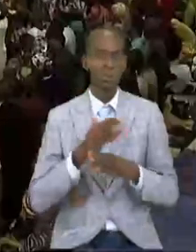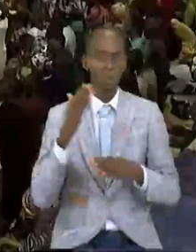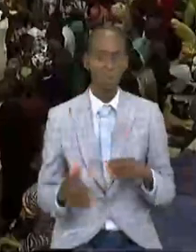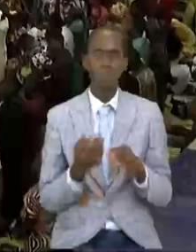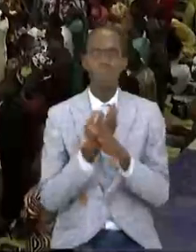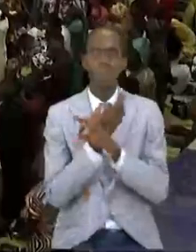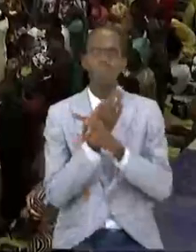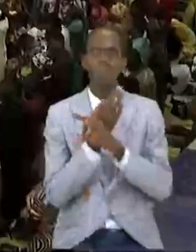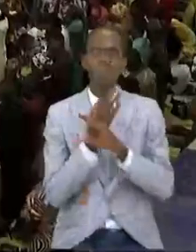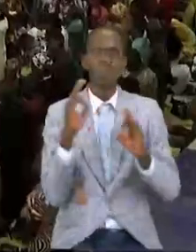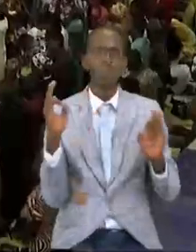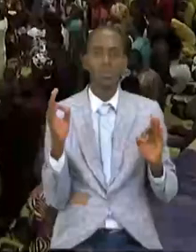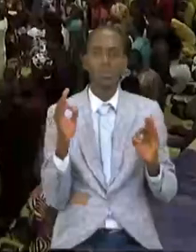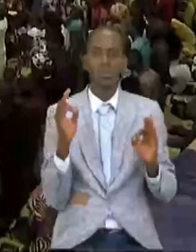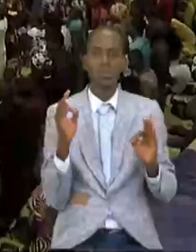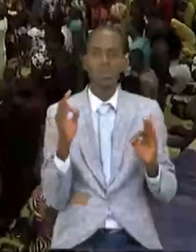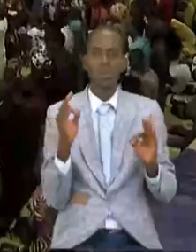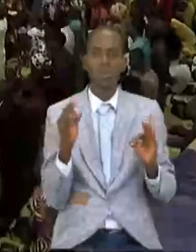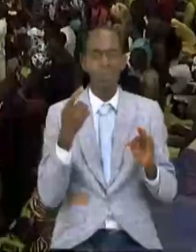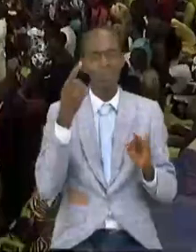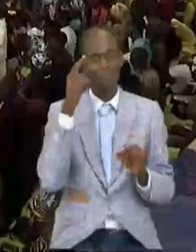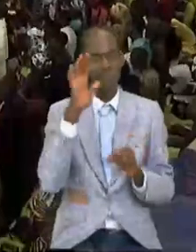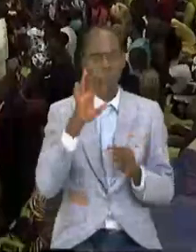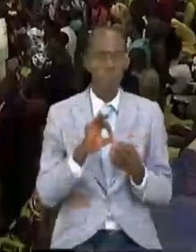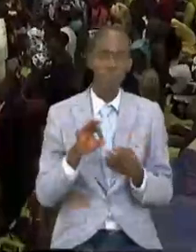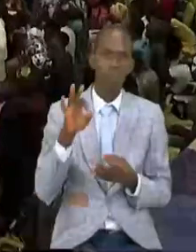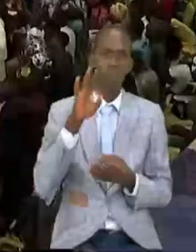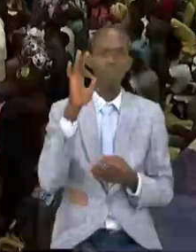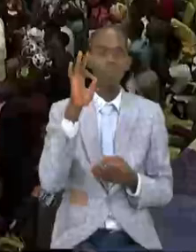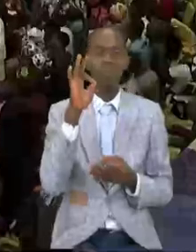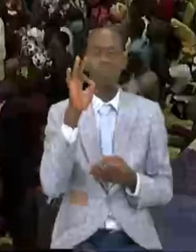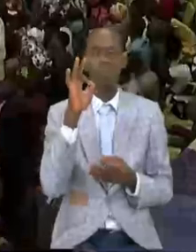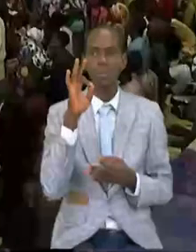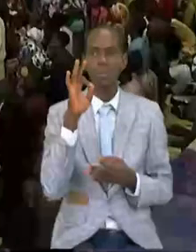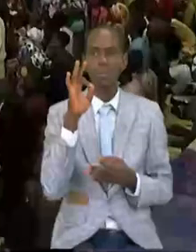La liberté totale pour votre esprit.